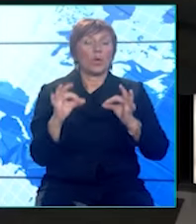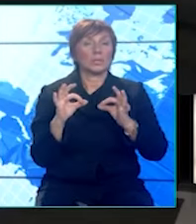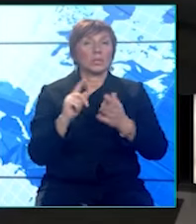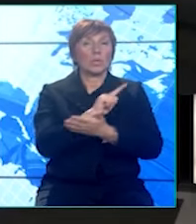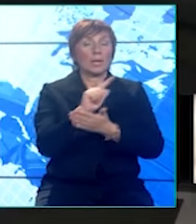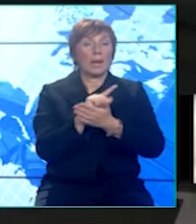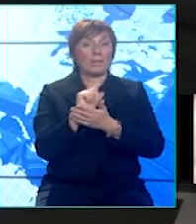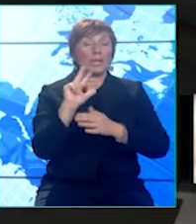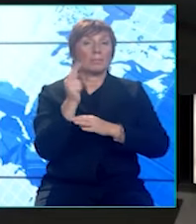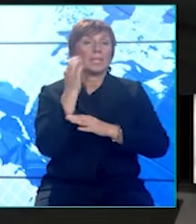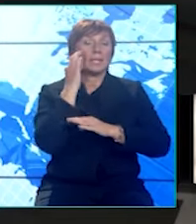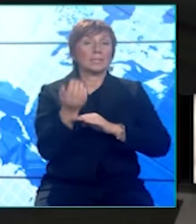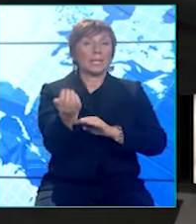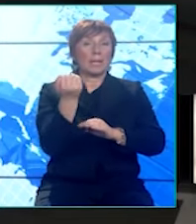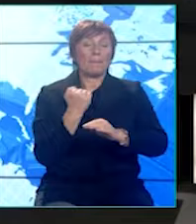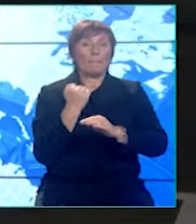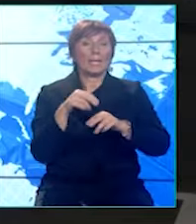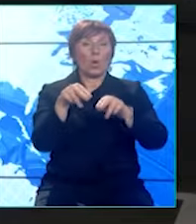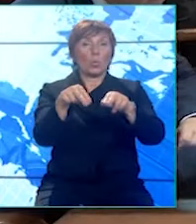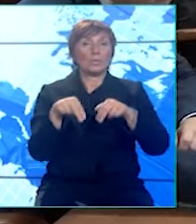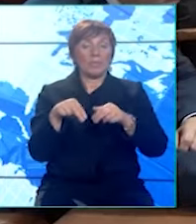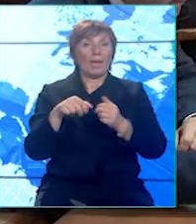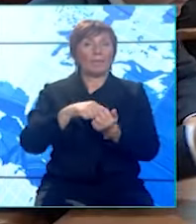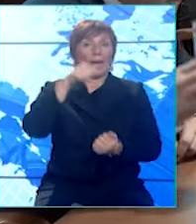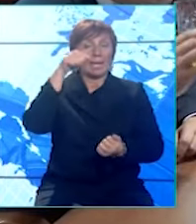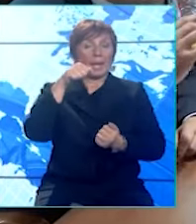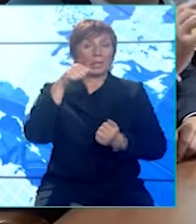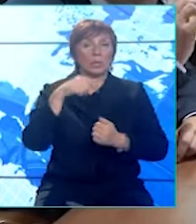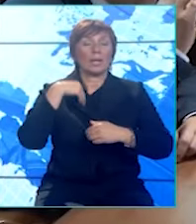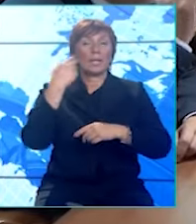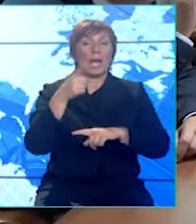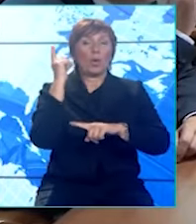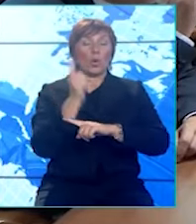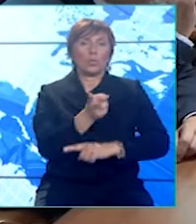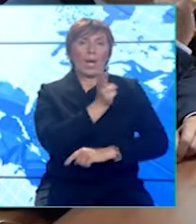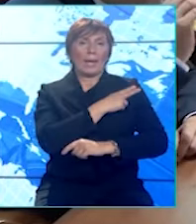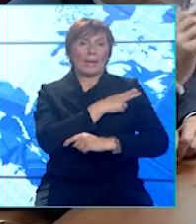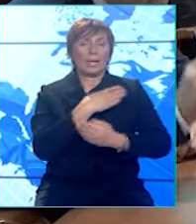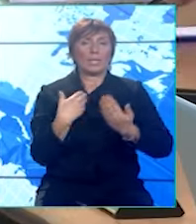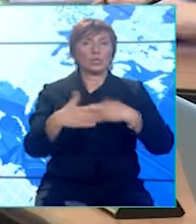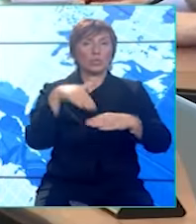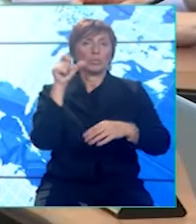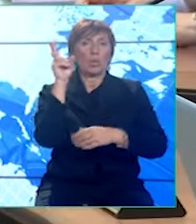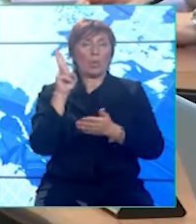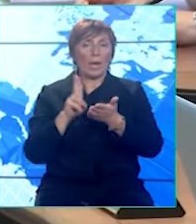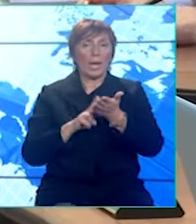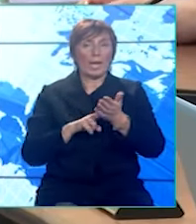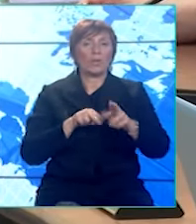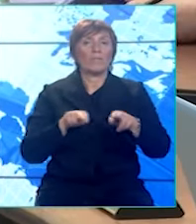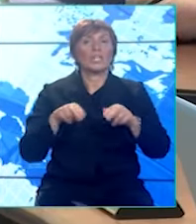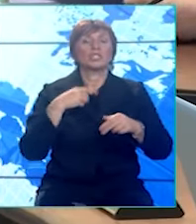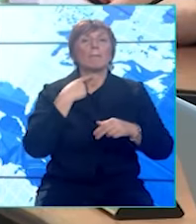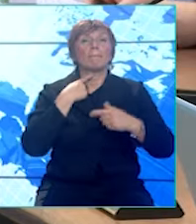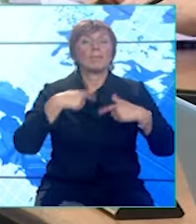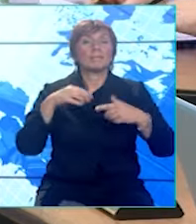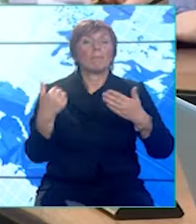vrijeme, 13 dana prije usvajanja rezolucije. Nakon odluke Generalne skupštine UN-a, Vijeće ministara glasa po novim pravilima,